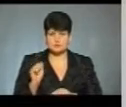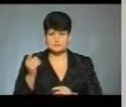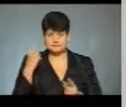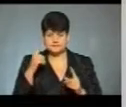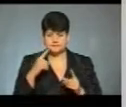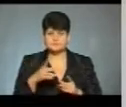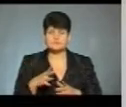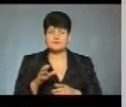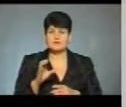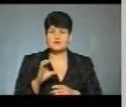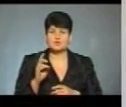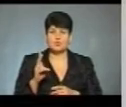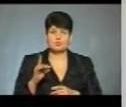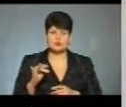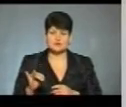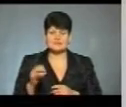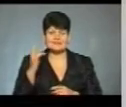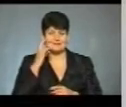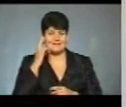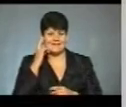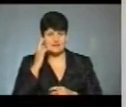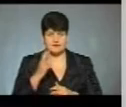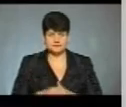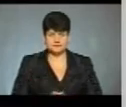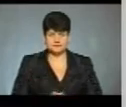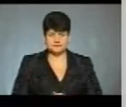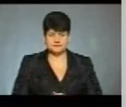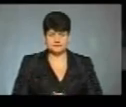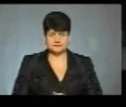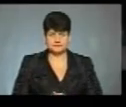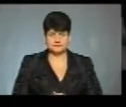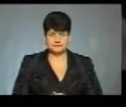Гора, скульптор Тарас Цюпа з Києва. Подробиці у сюжеті.